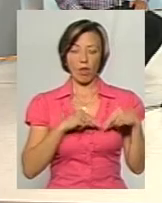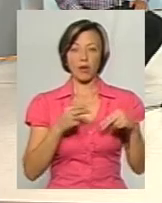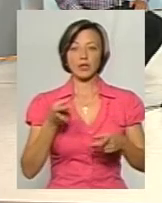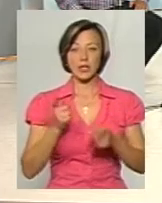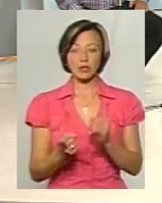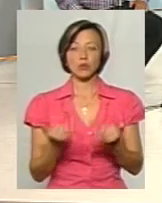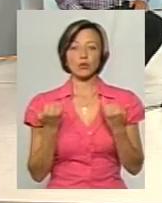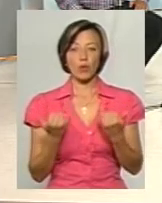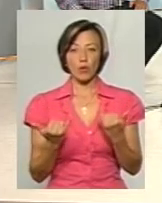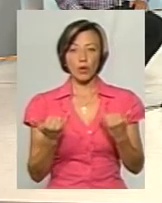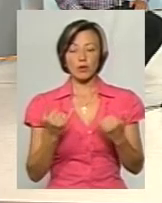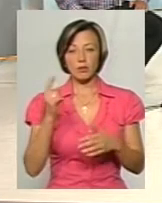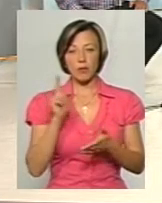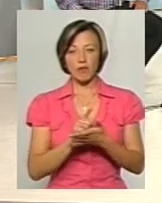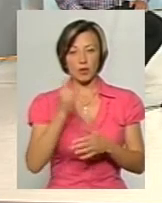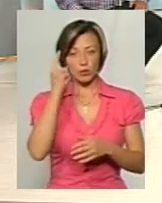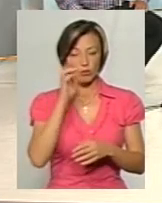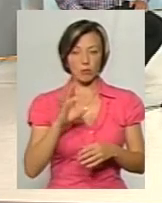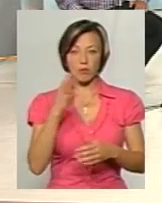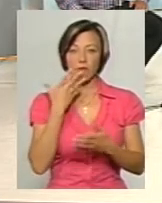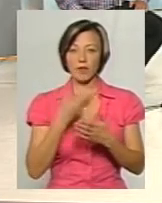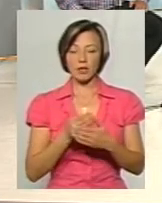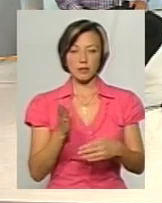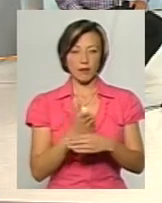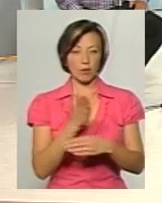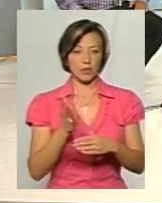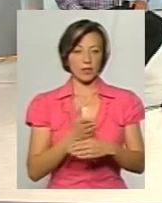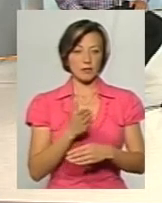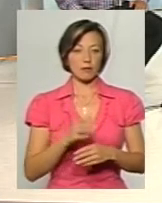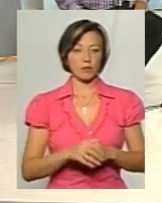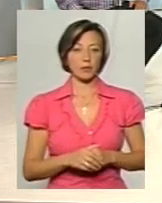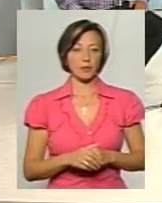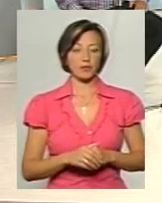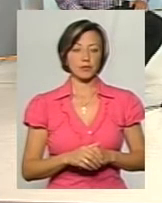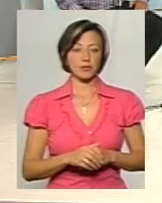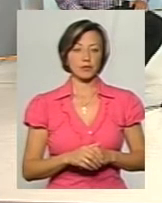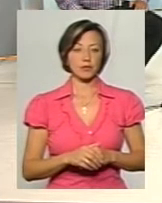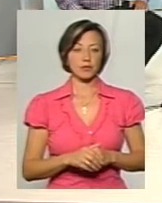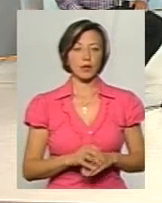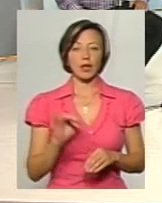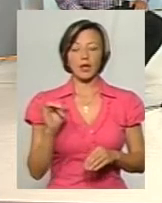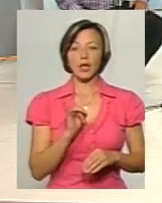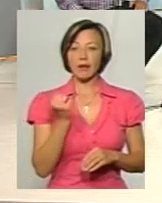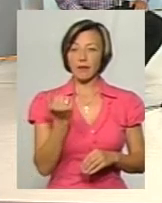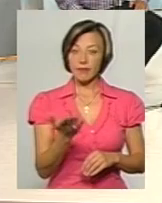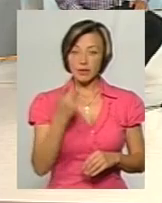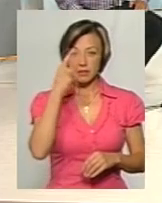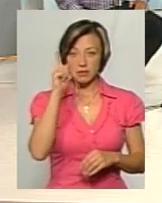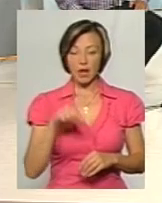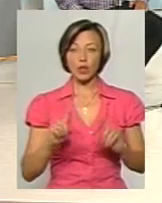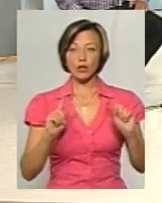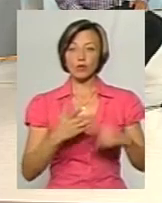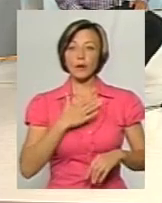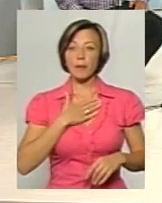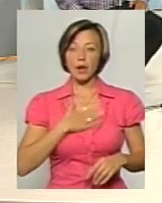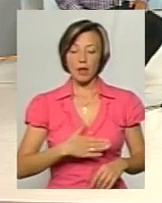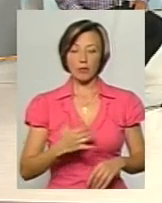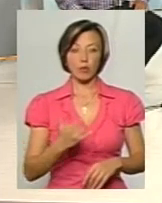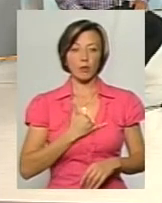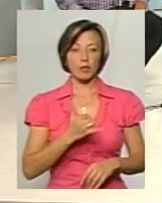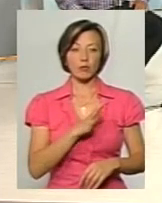дійсно повинні думати про власне виробництво. І ви знаєте, дуже приємна була у мене